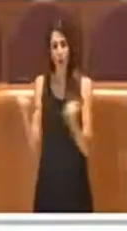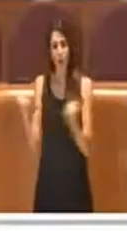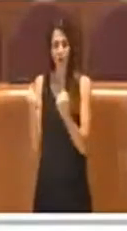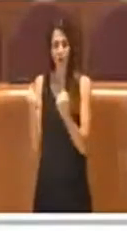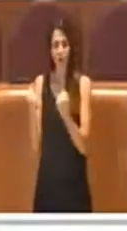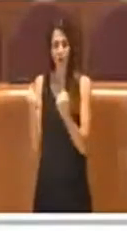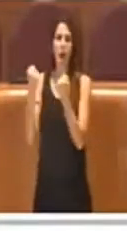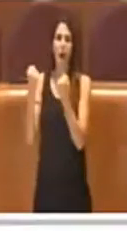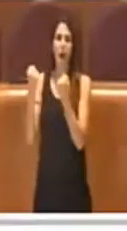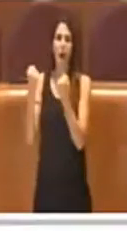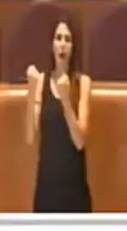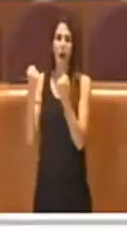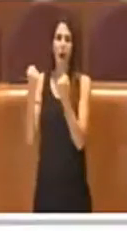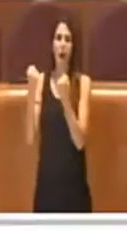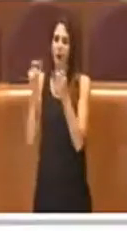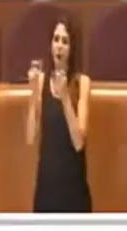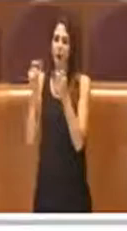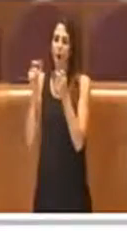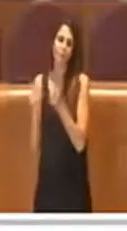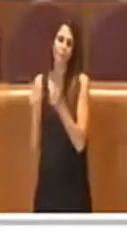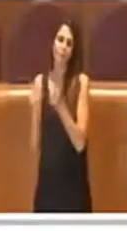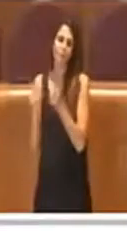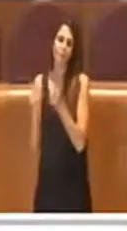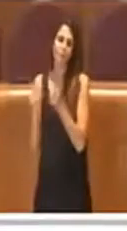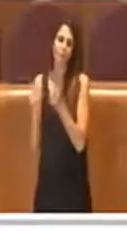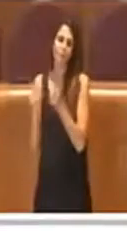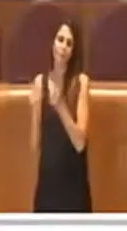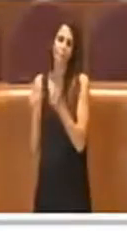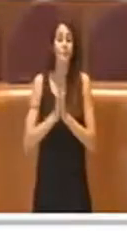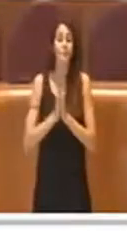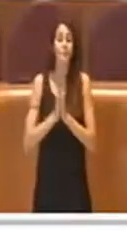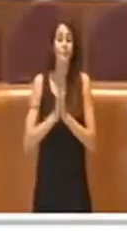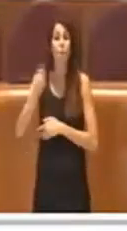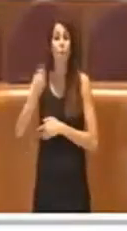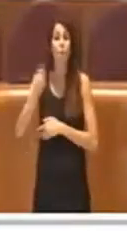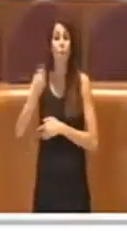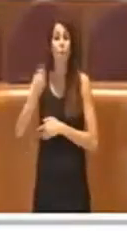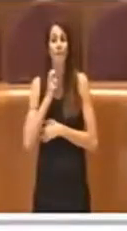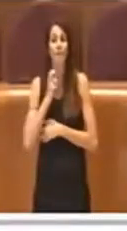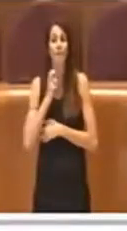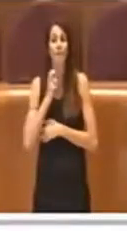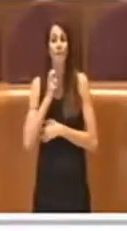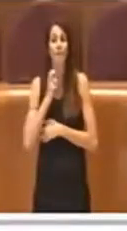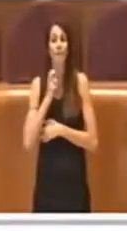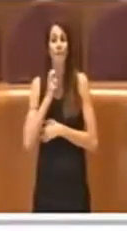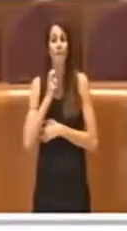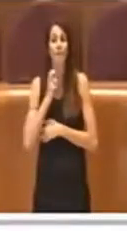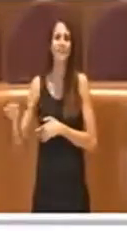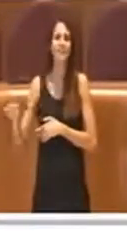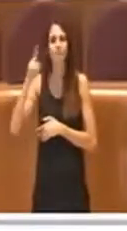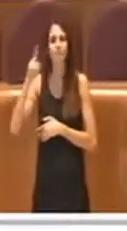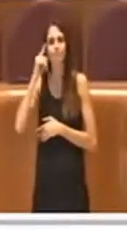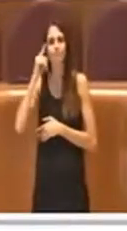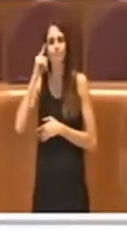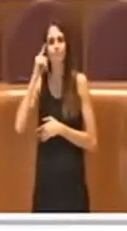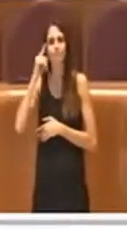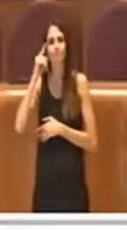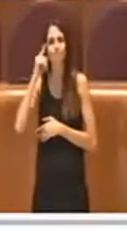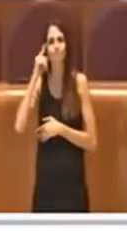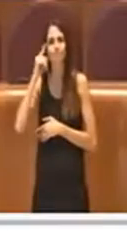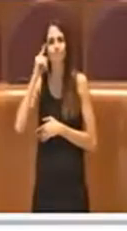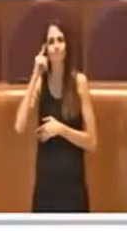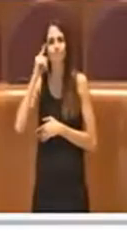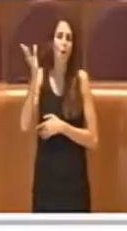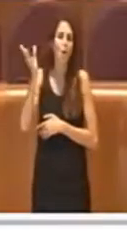Associando appunto il punto verde infanzia più ad un parco giochi appunto che ha un'attività